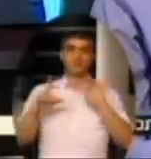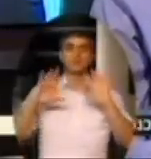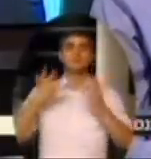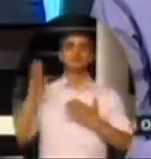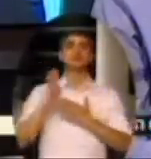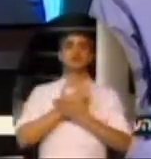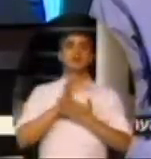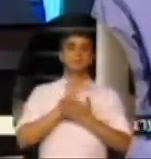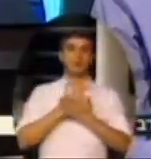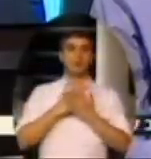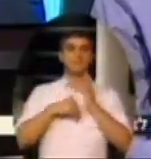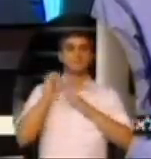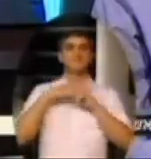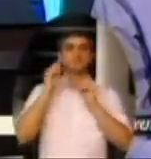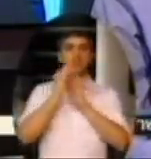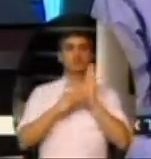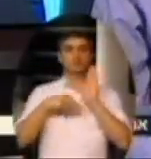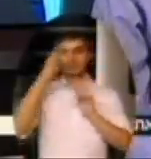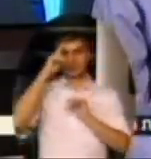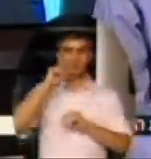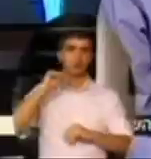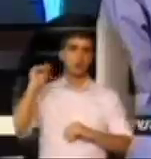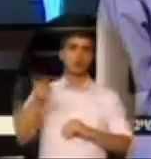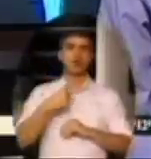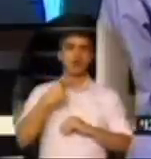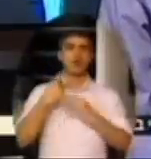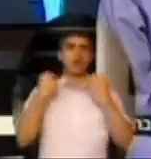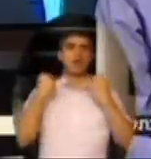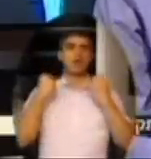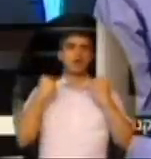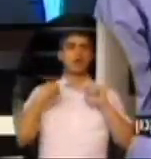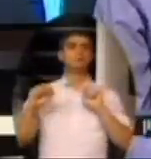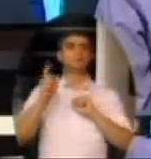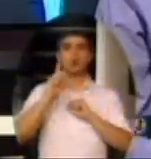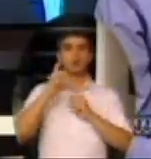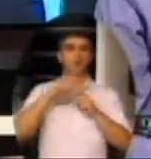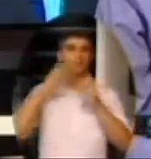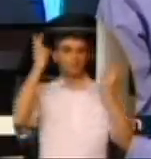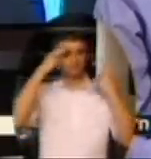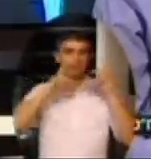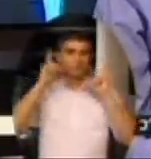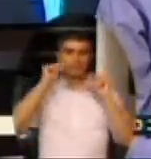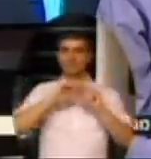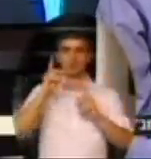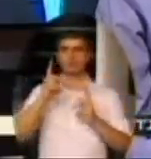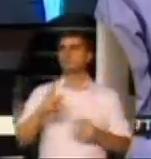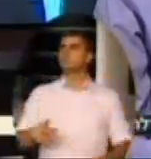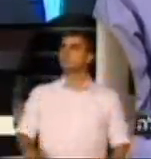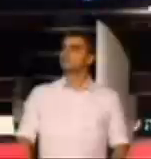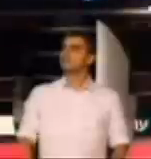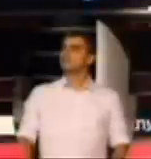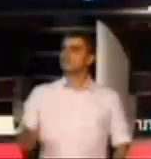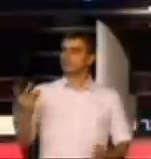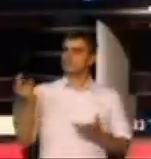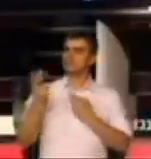מה שיקבע את מבנה רשימת הליכוד הוא הכל החופשי מה שנקרא לא דילים ולא ולא פתקאות כן אז אני מצטרף אלינו כתבנו